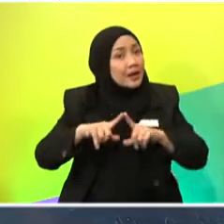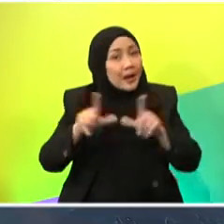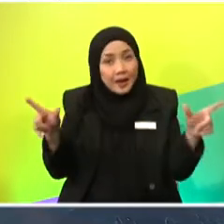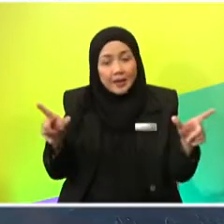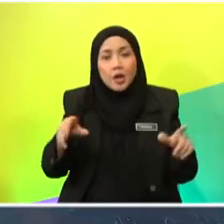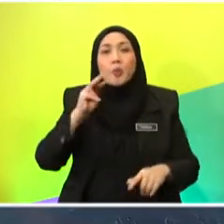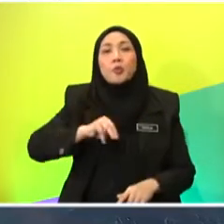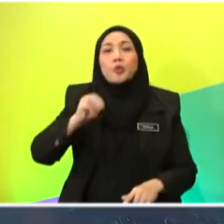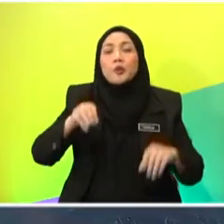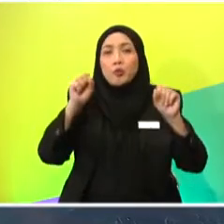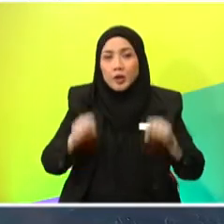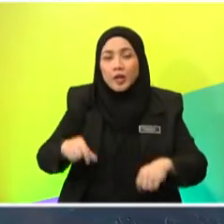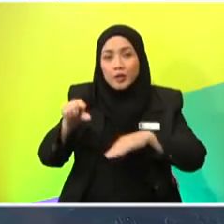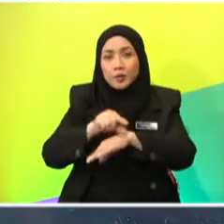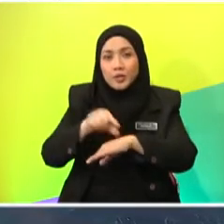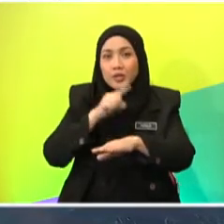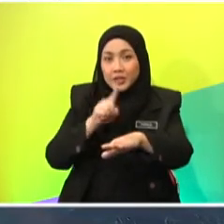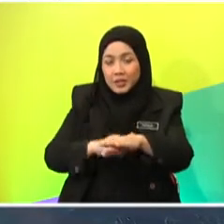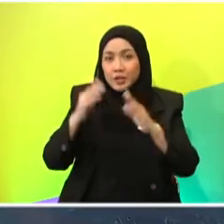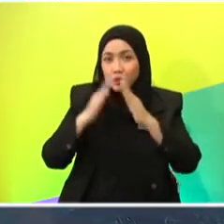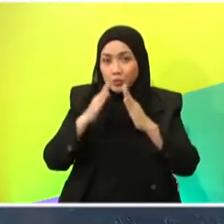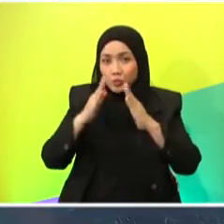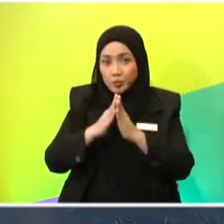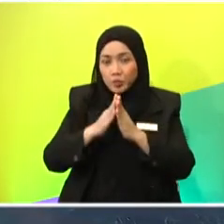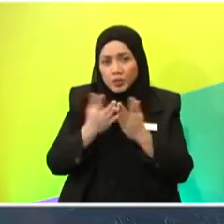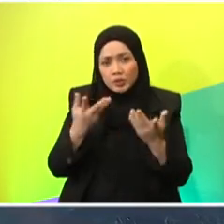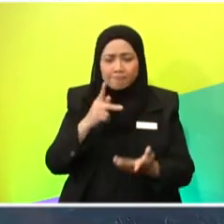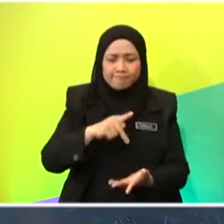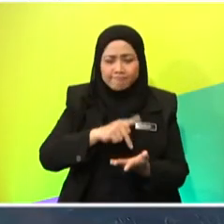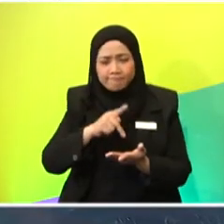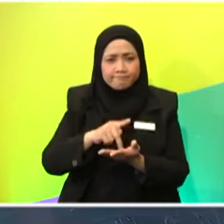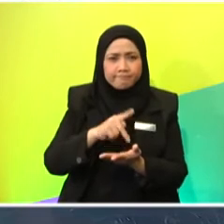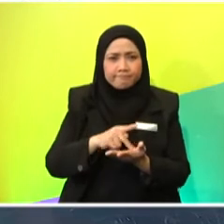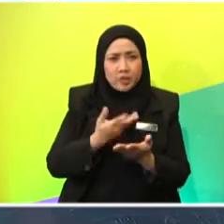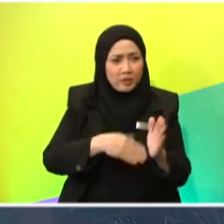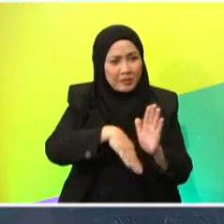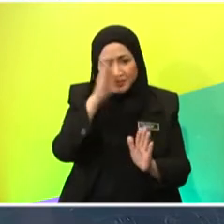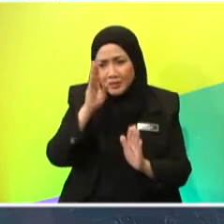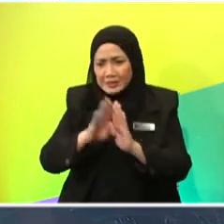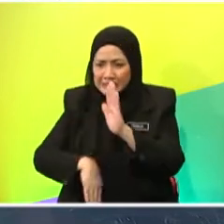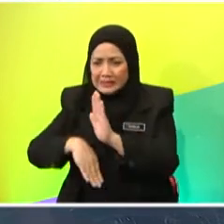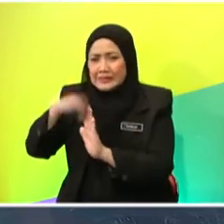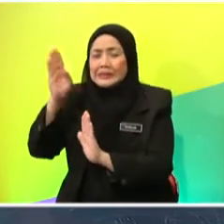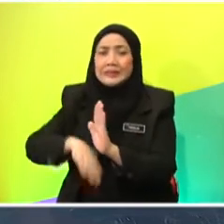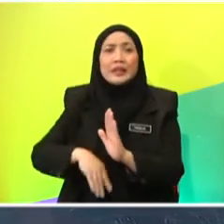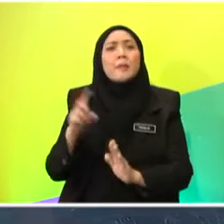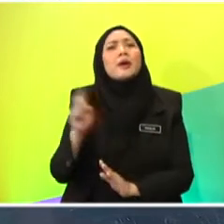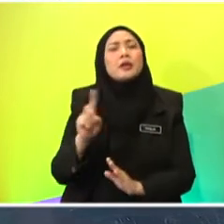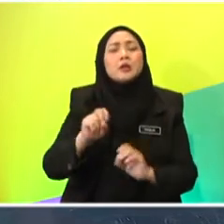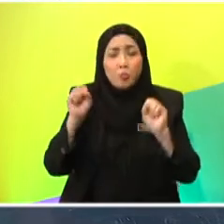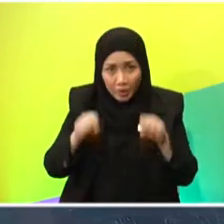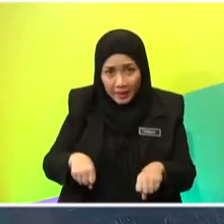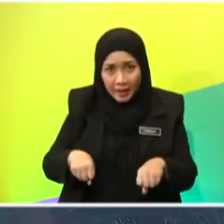murid-murid kita boleh gunakan di rumah dalam rekening giro eh mainin nih lebih banyaklah manene lebih sekilas unik bego